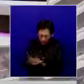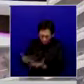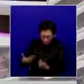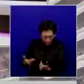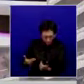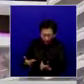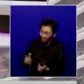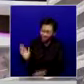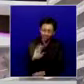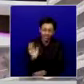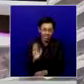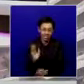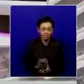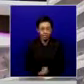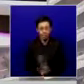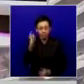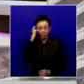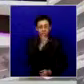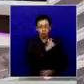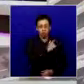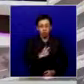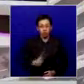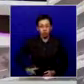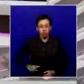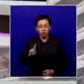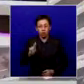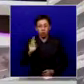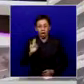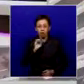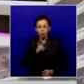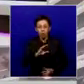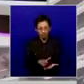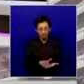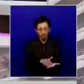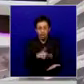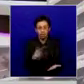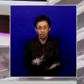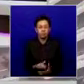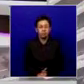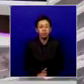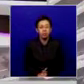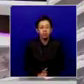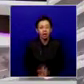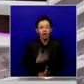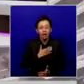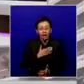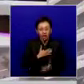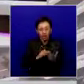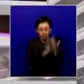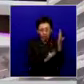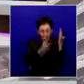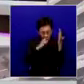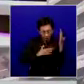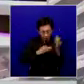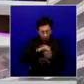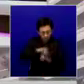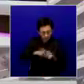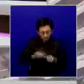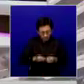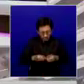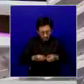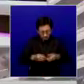ในหลวงรัชกาลที่9ดำริไว้นานแล้วว่าต้องเติบโตจากภายในต้องระเบิด